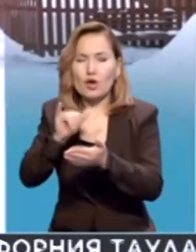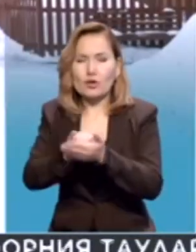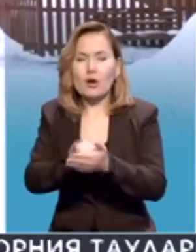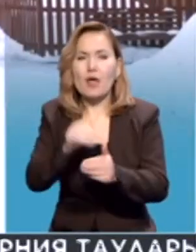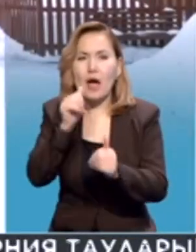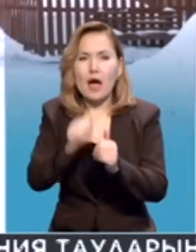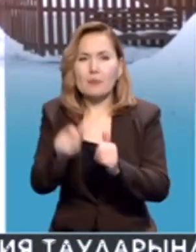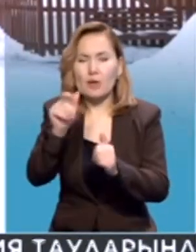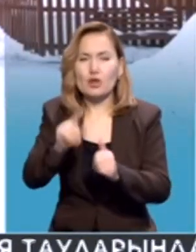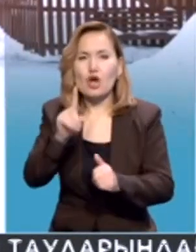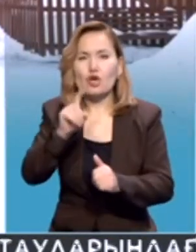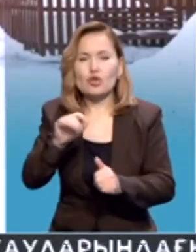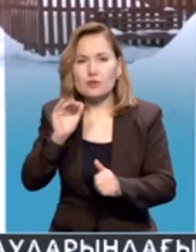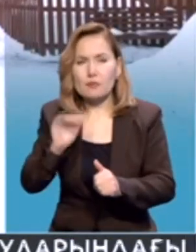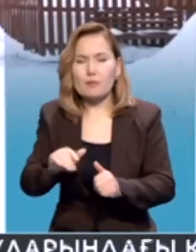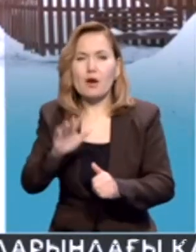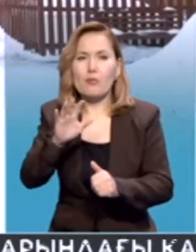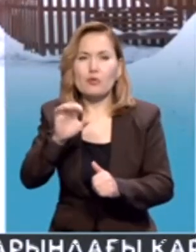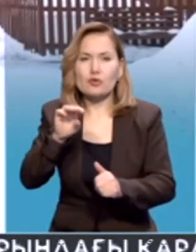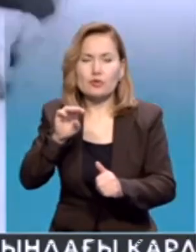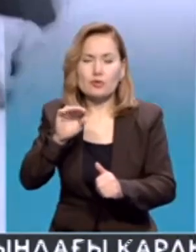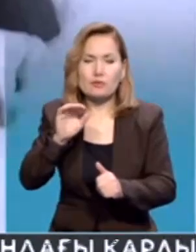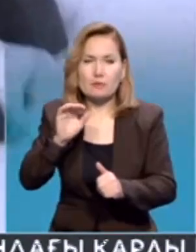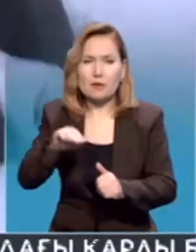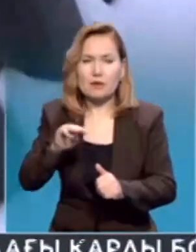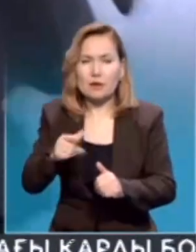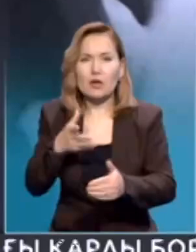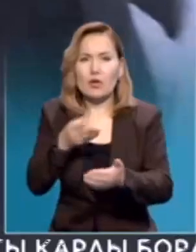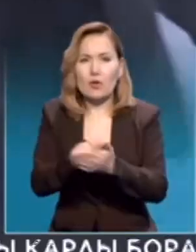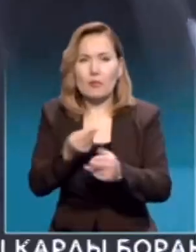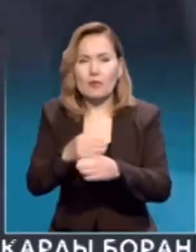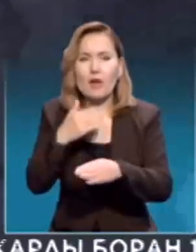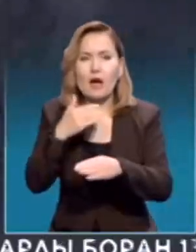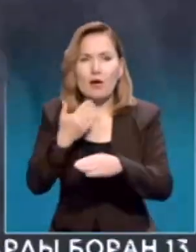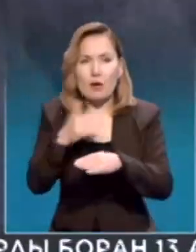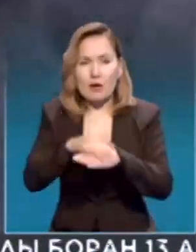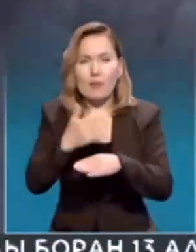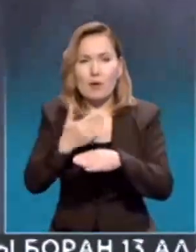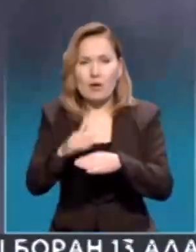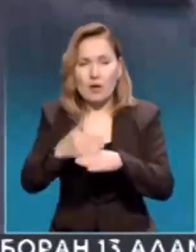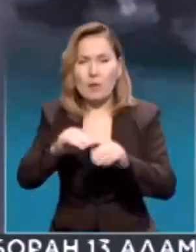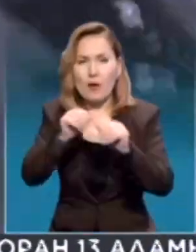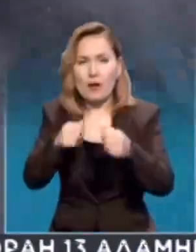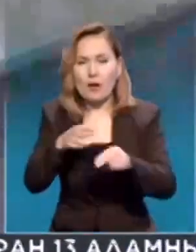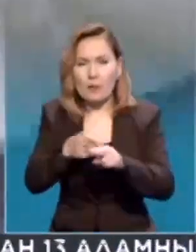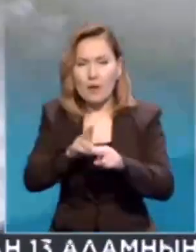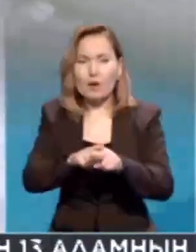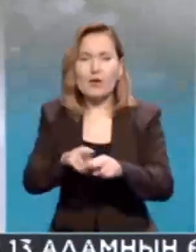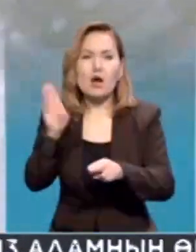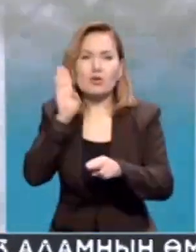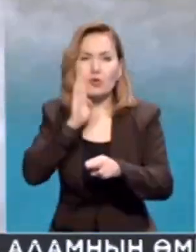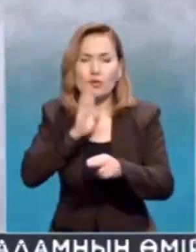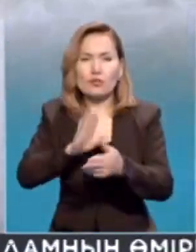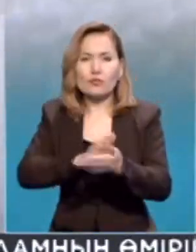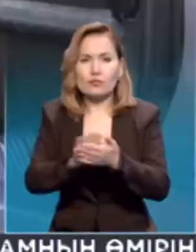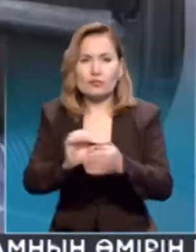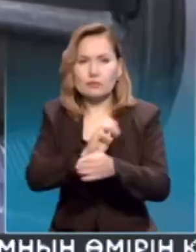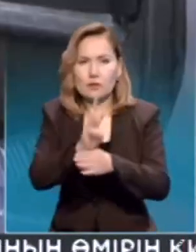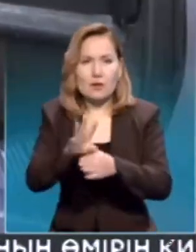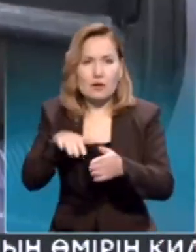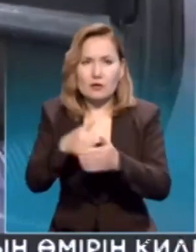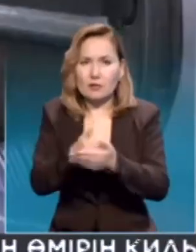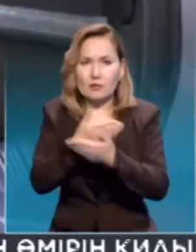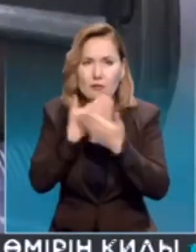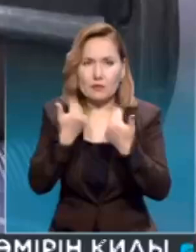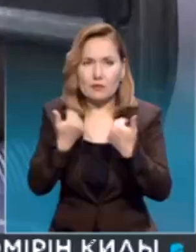мыңнан 500 мың теңгеге дейін қосымша ақыда төлеп қойған. Несие рәсімдегендер бар. Ал әкімдік уәде еткен ауыз су әлі күнге жоқ.